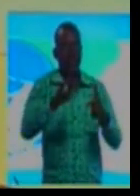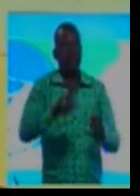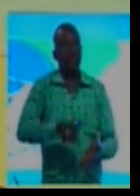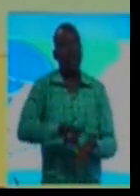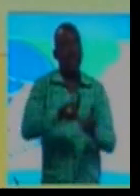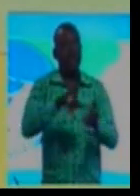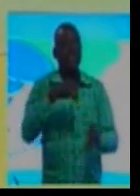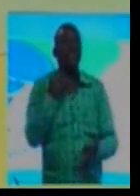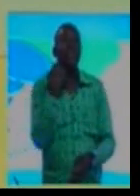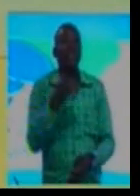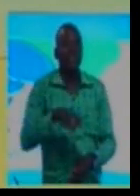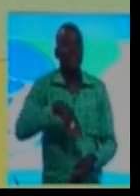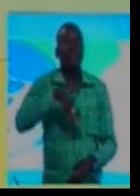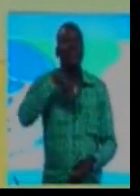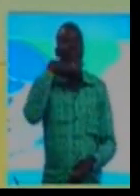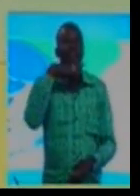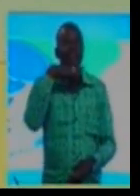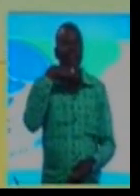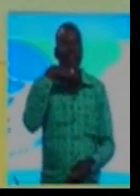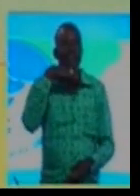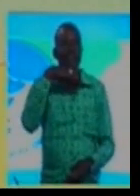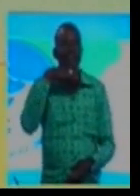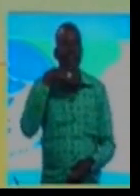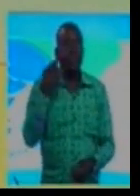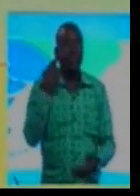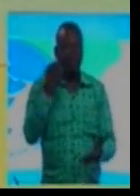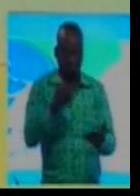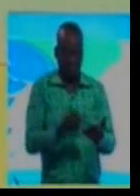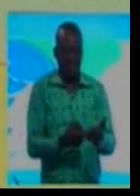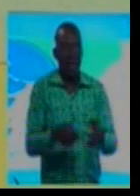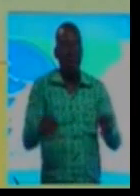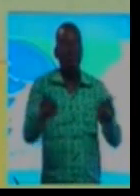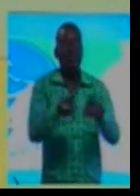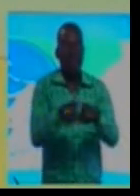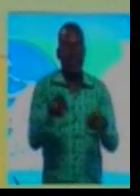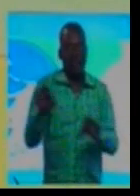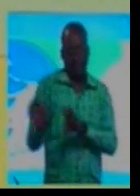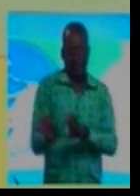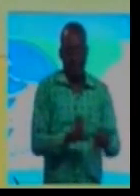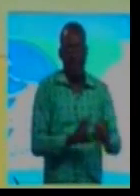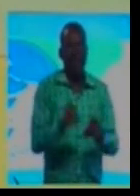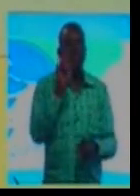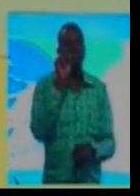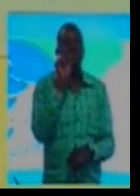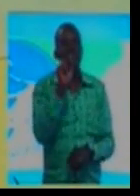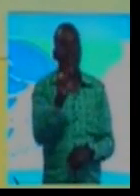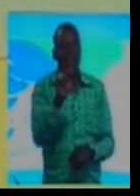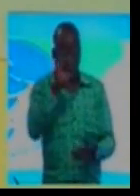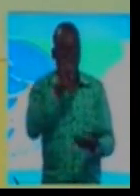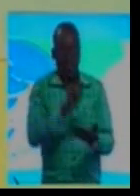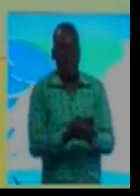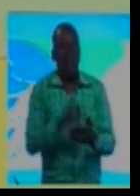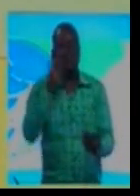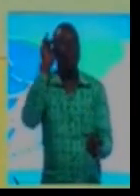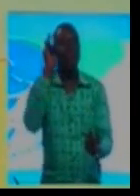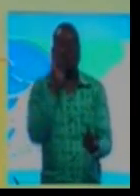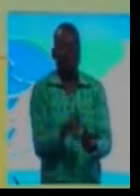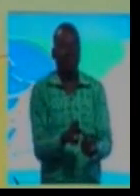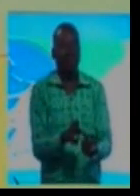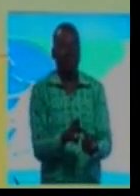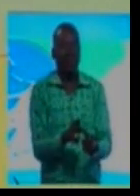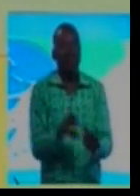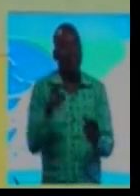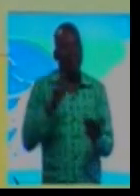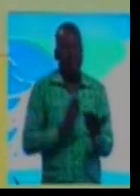les insuffisances constatées et même aussi de faire donc le point de ce qui a été positif et